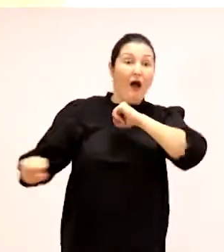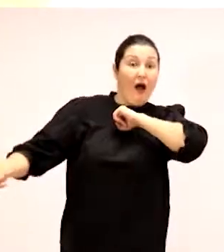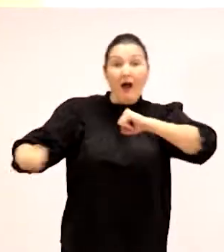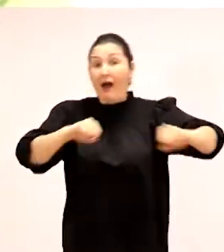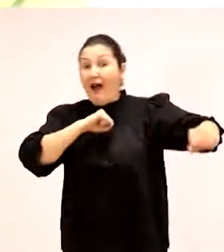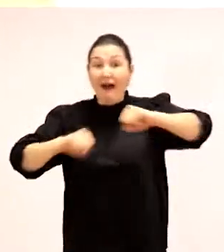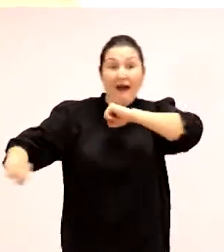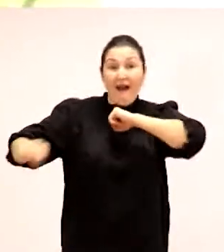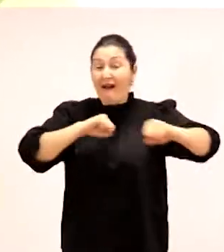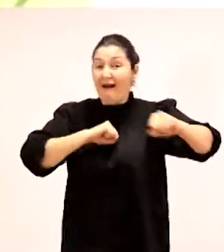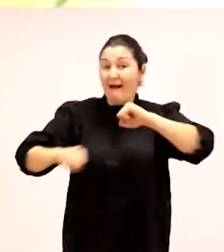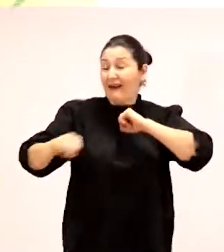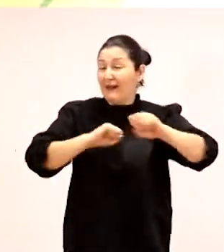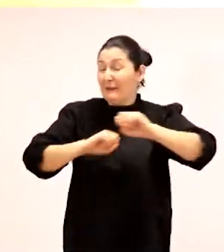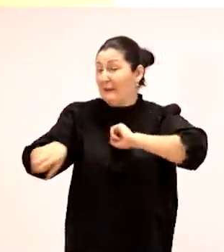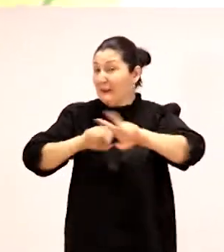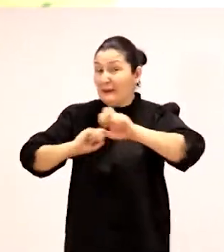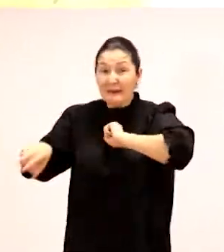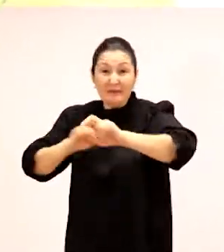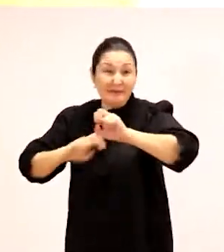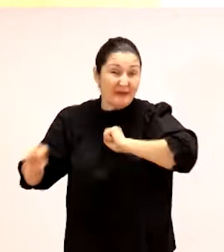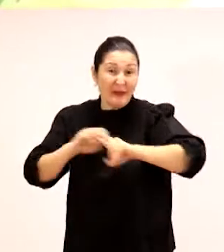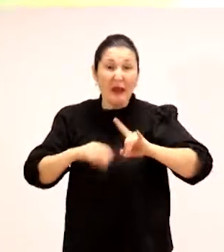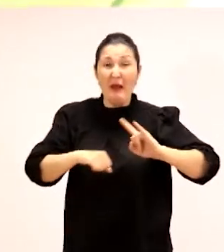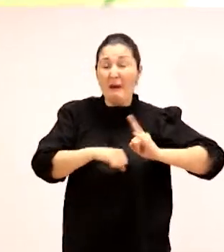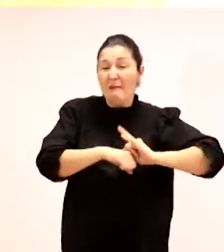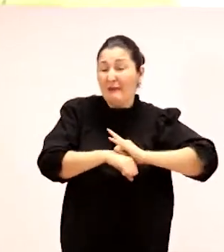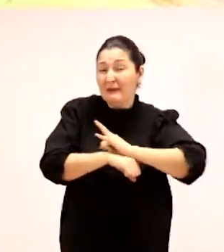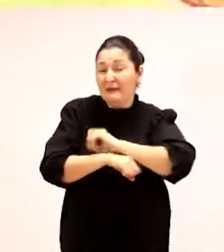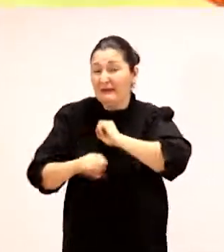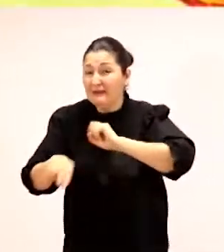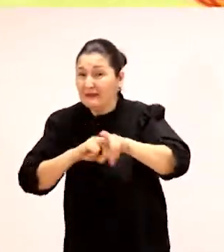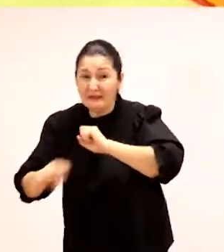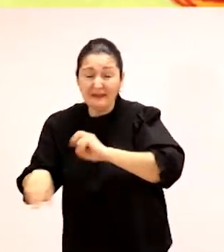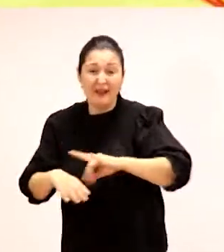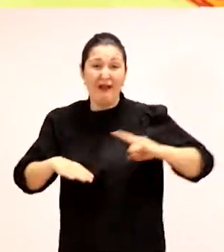Еле-еле успели из него выскочить мышка-нарушка,